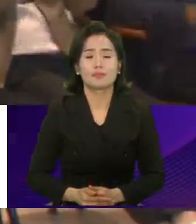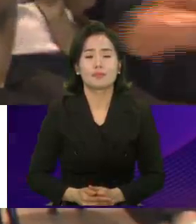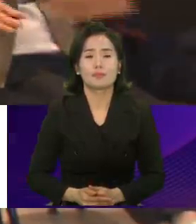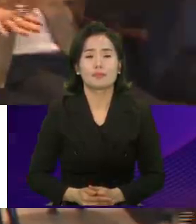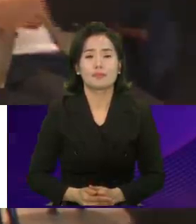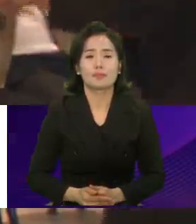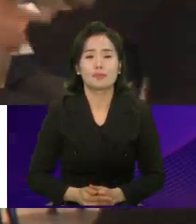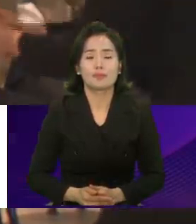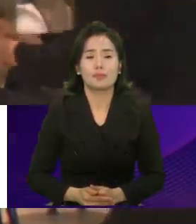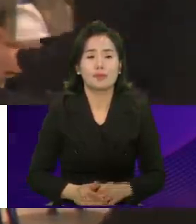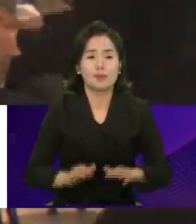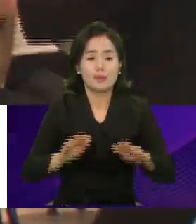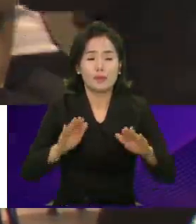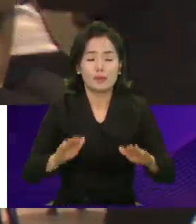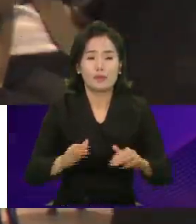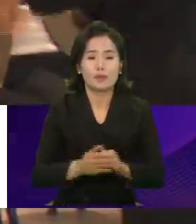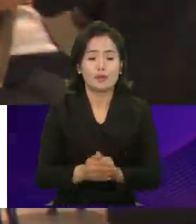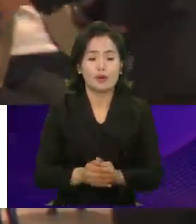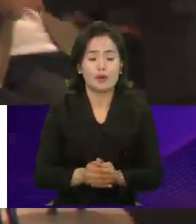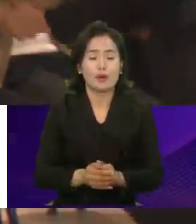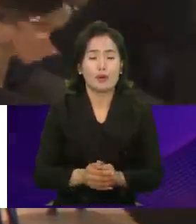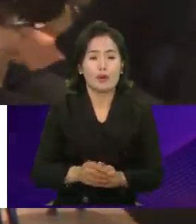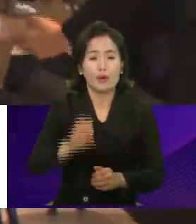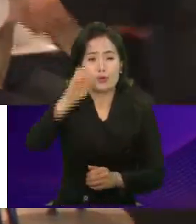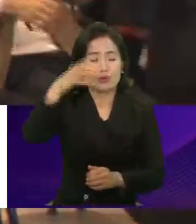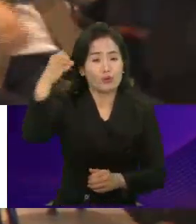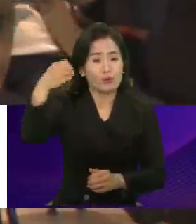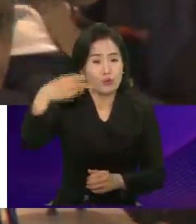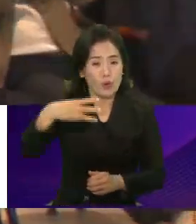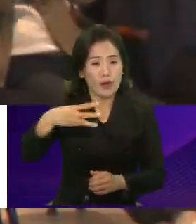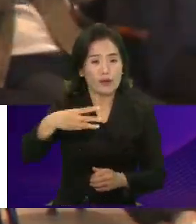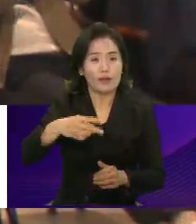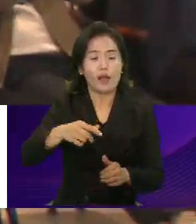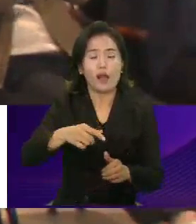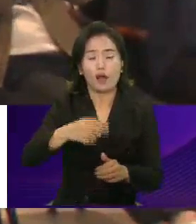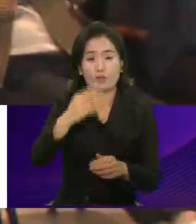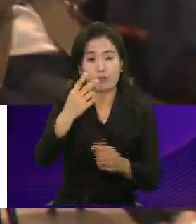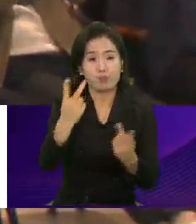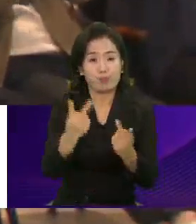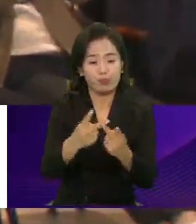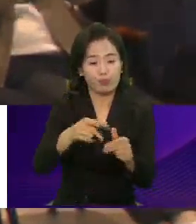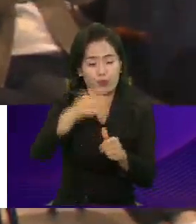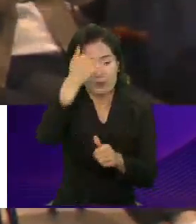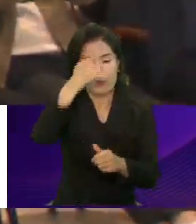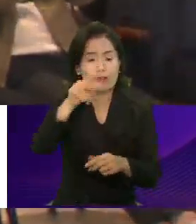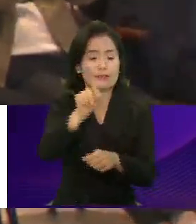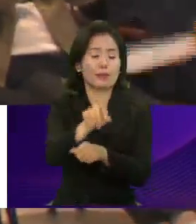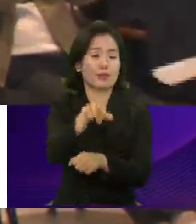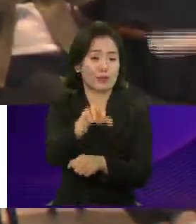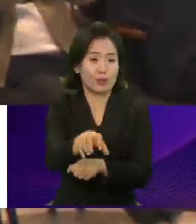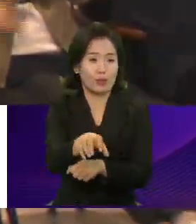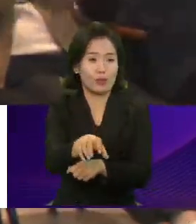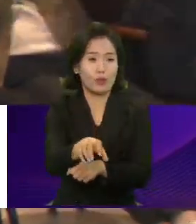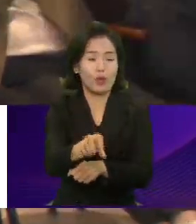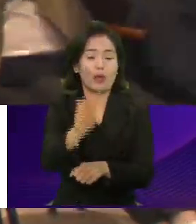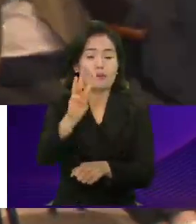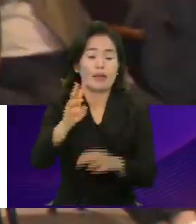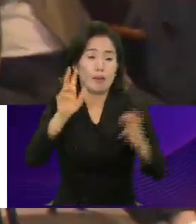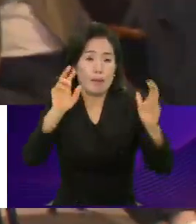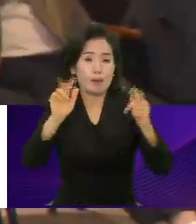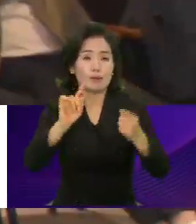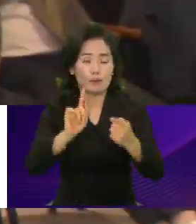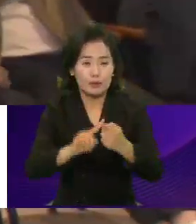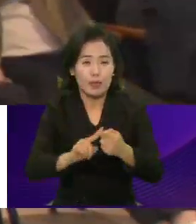네, 저는 지금 순천 광양 곡성 구례 갑에 출마한 김문수 후보의 선거 사무소에 나와 있습니다. 방송 3사 출구조사